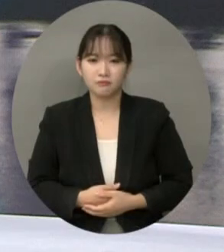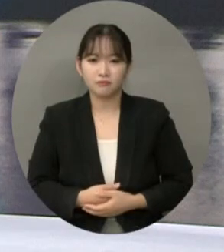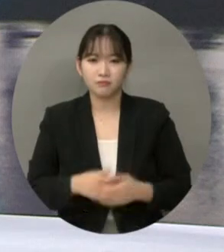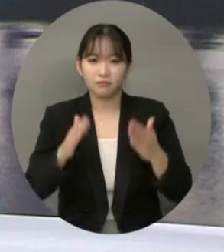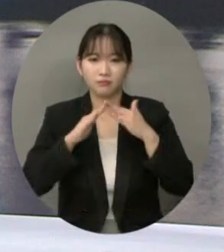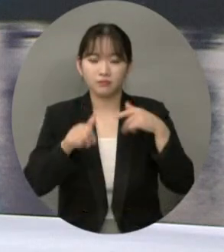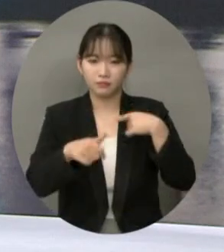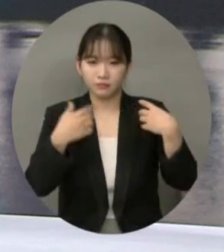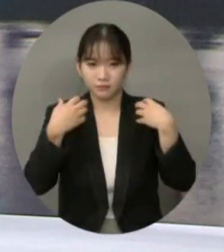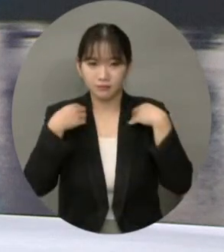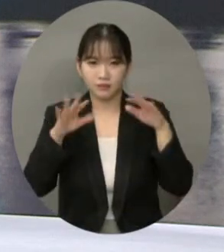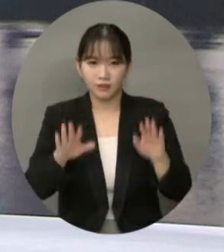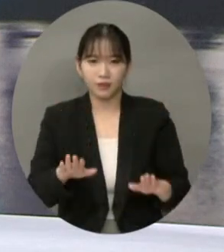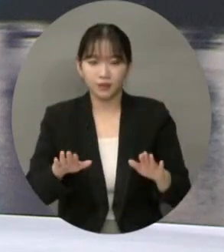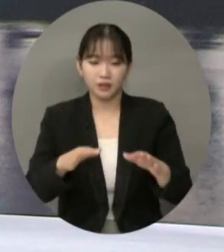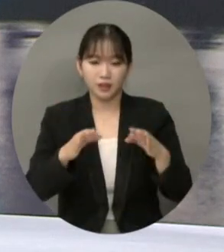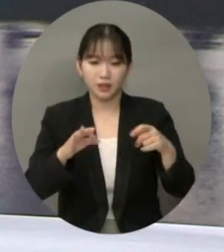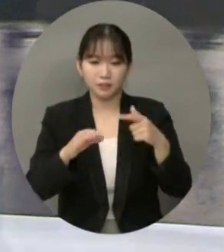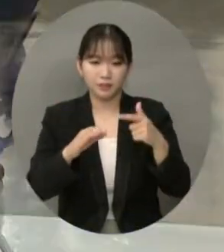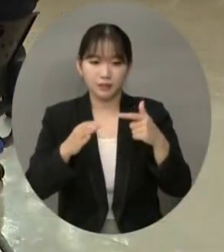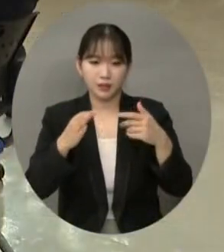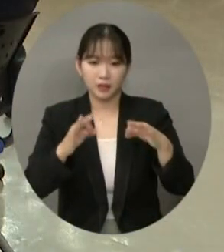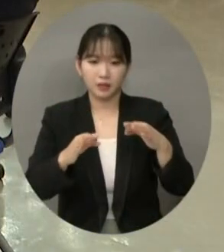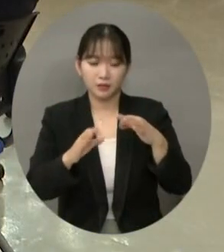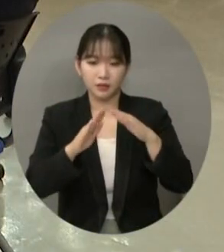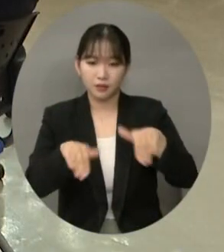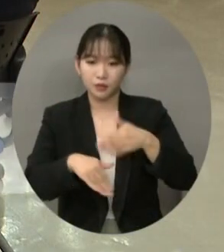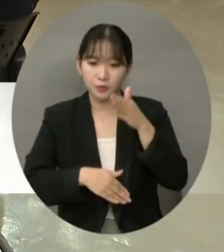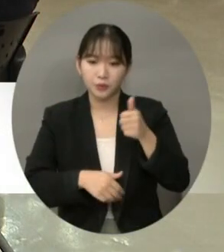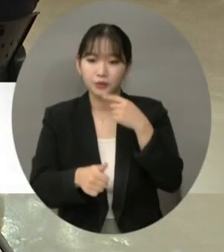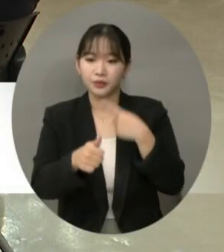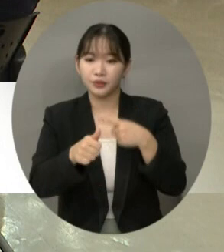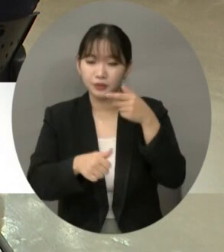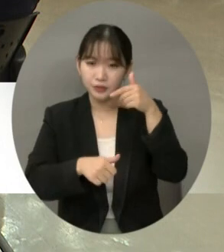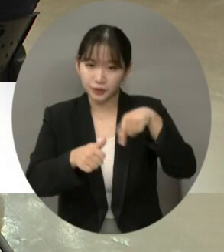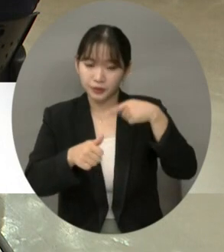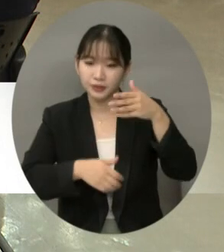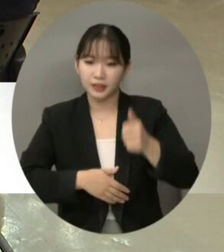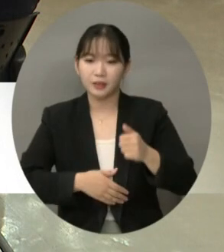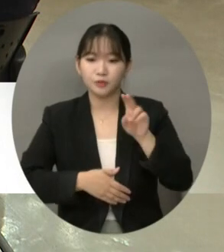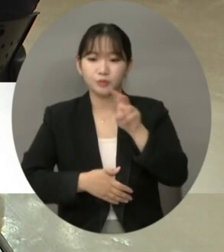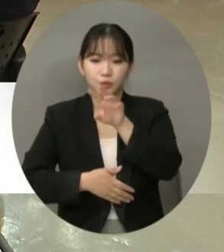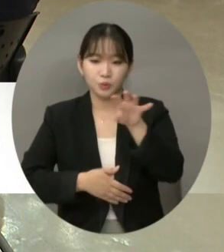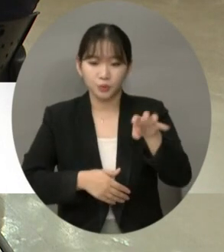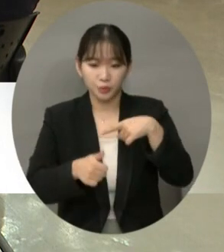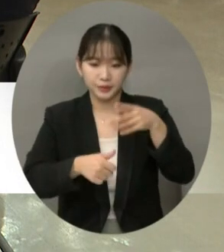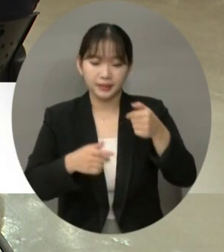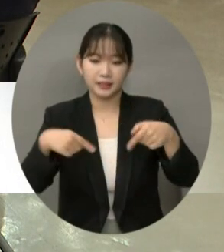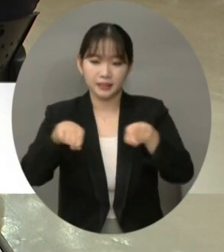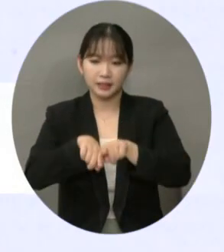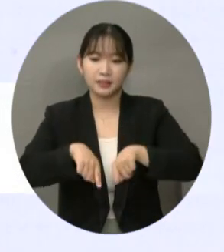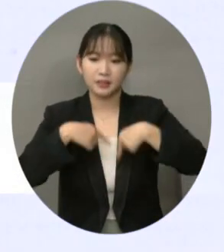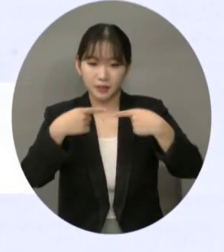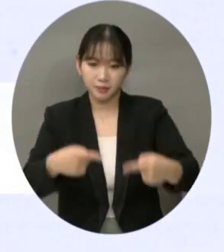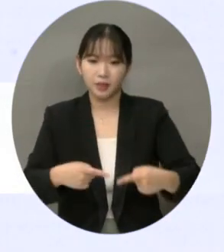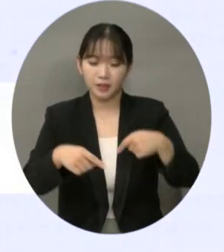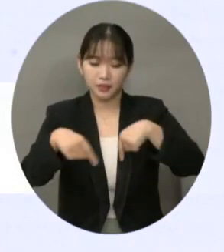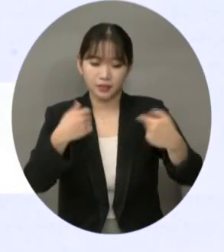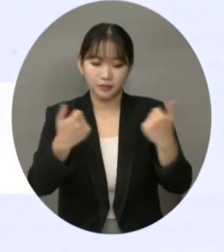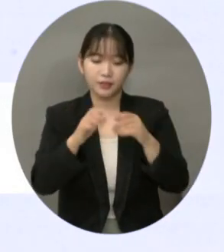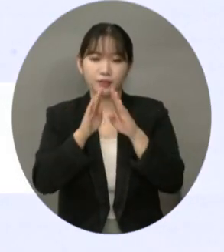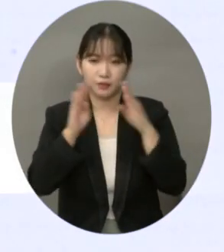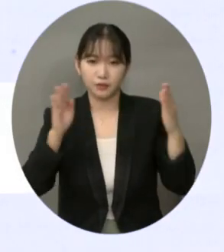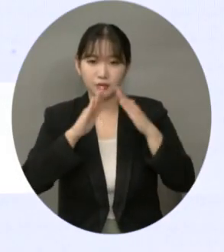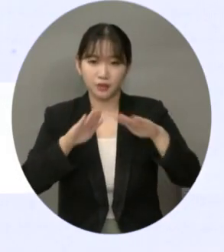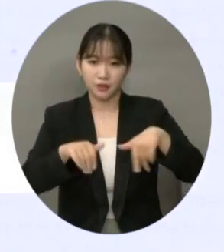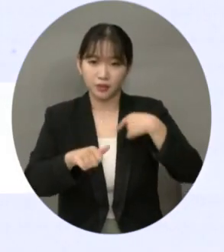전라남도 교육청에 오늘 김대중 전남도 교육감과 22개 시군 교육장 등이 모두 참여하는 정책 협의회를 열고